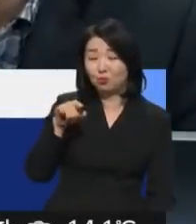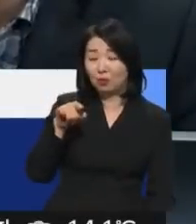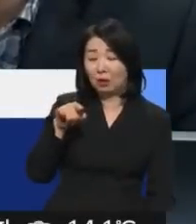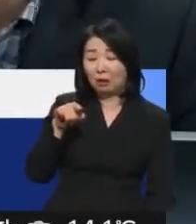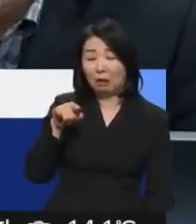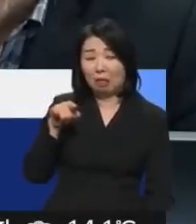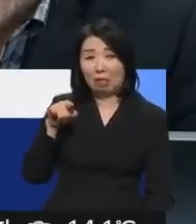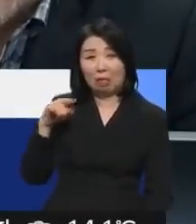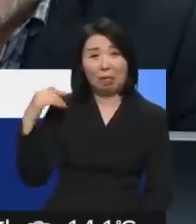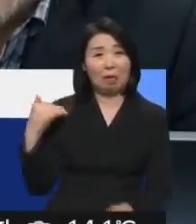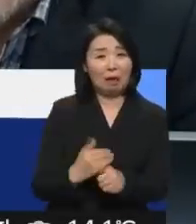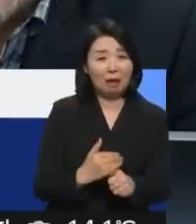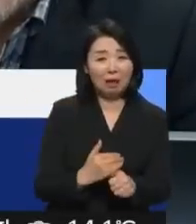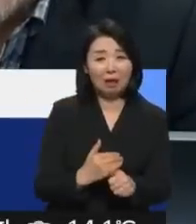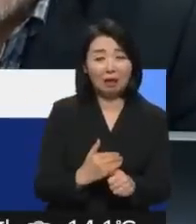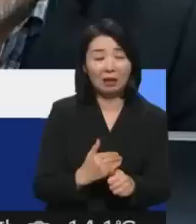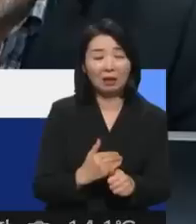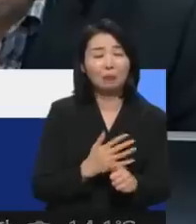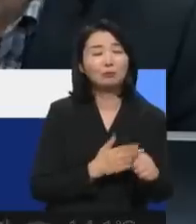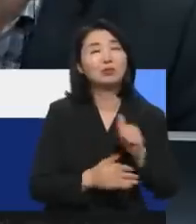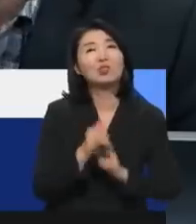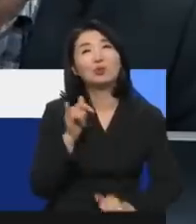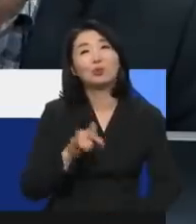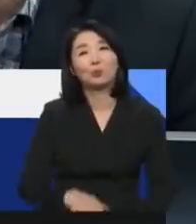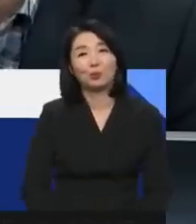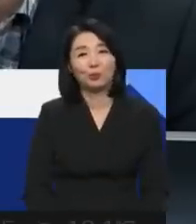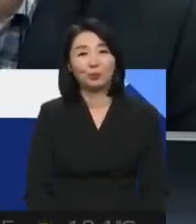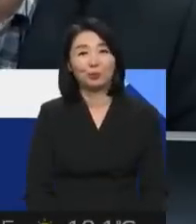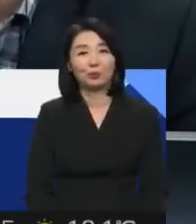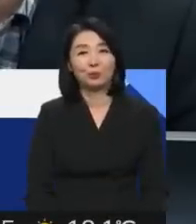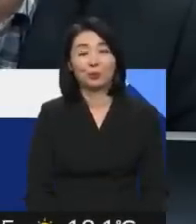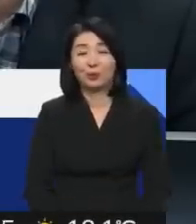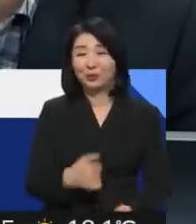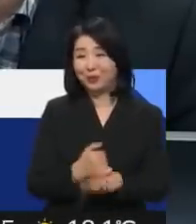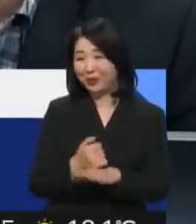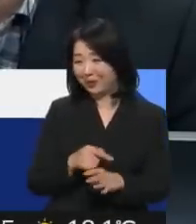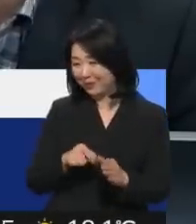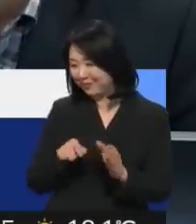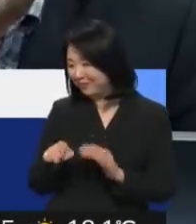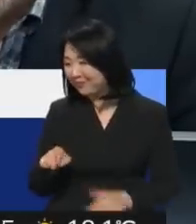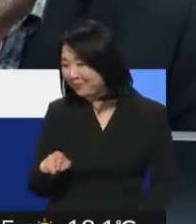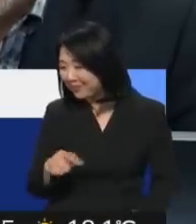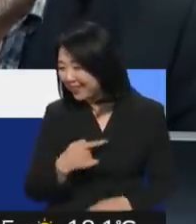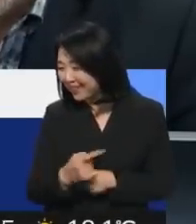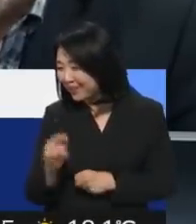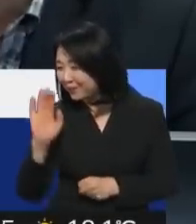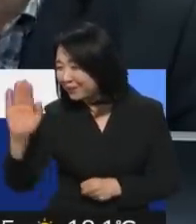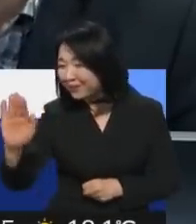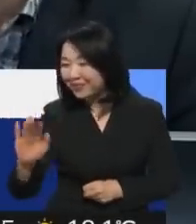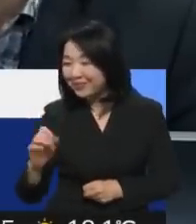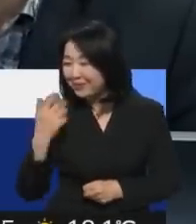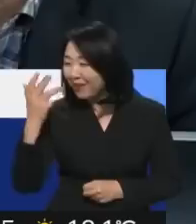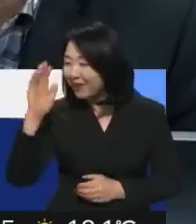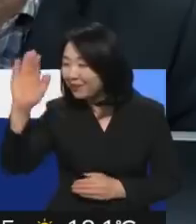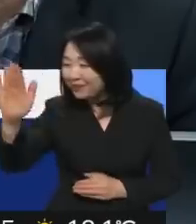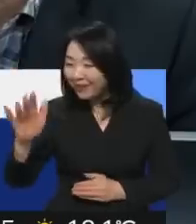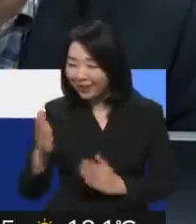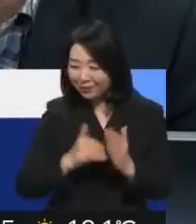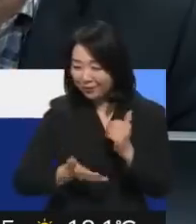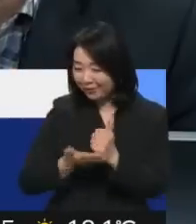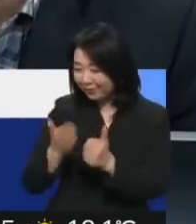것으로 공천의 분위기를 잡느냐가 시작될 거거든요. 그렇죠. 예. 거기 가가지고 1년 뒤 아니면 한 8개월 뒤에 공천 분위기